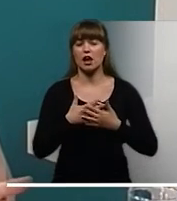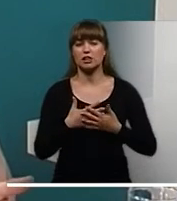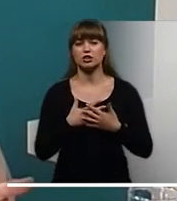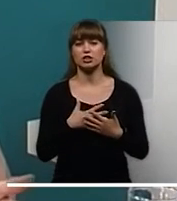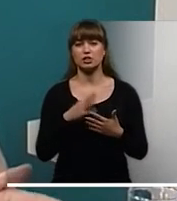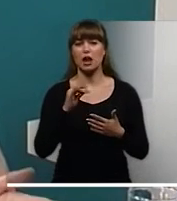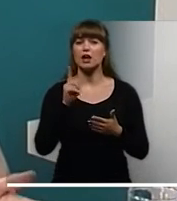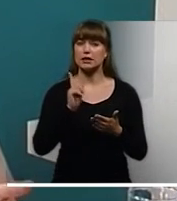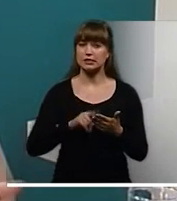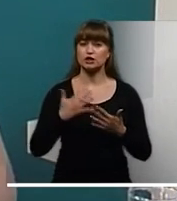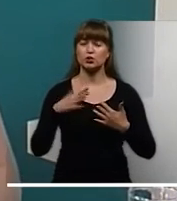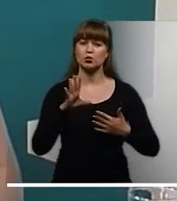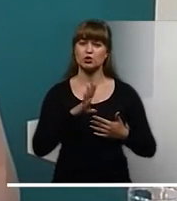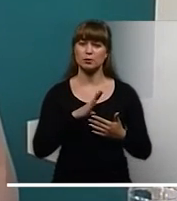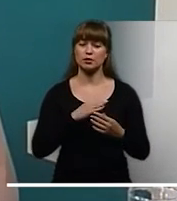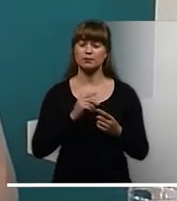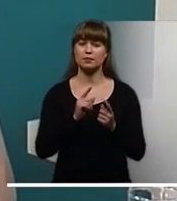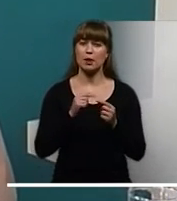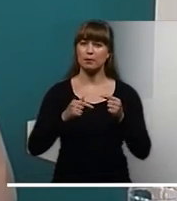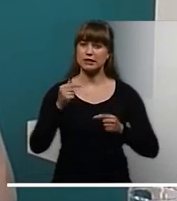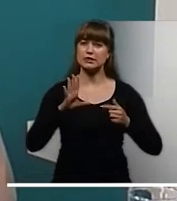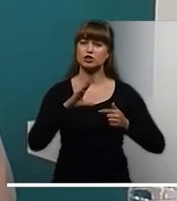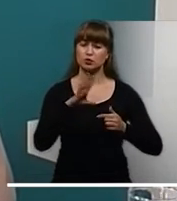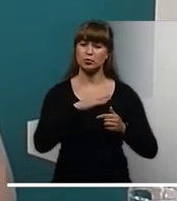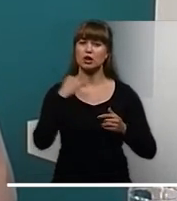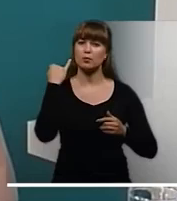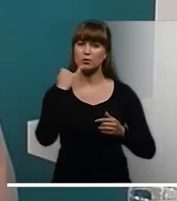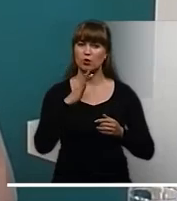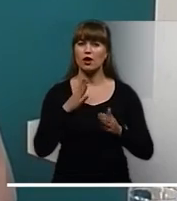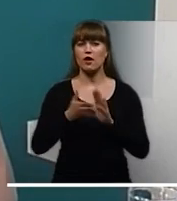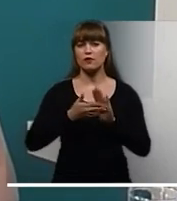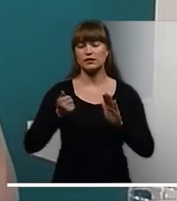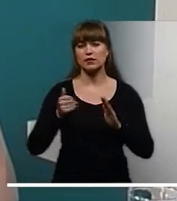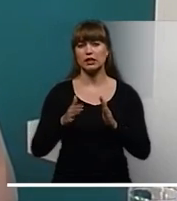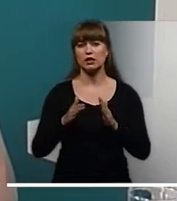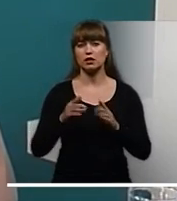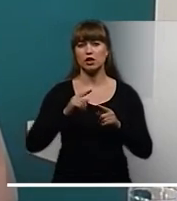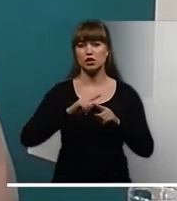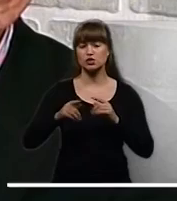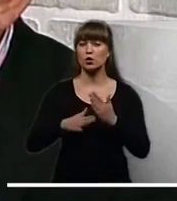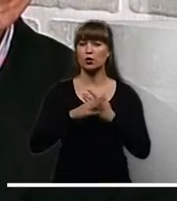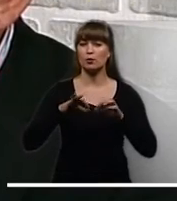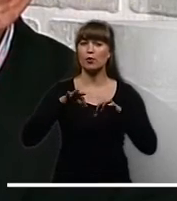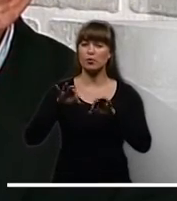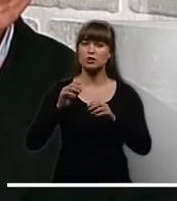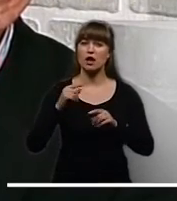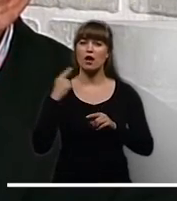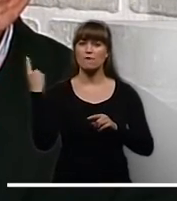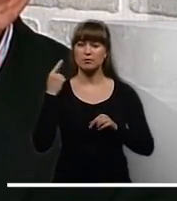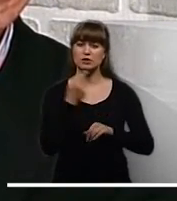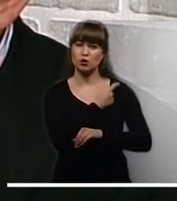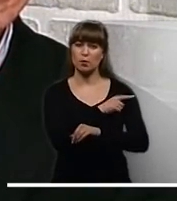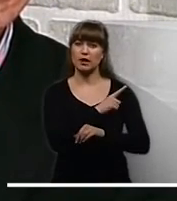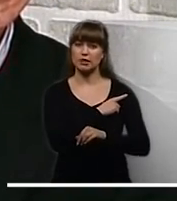И, значит, уже был такой прецедент, что ему стало плохо, вызвали скорую, скорая помощь увезла в областную